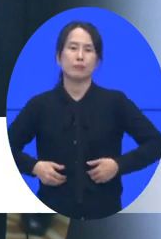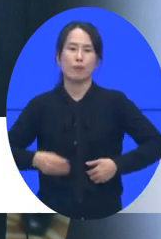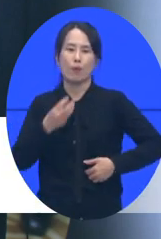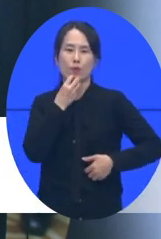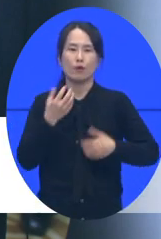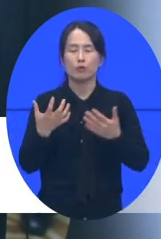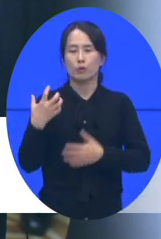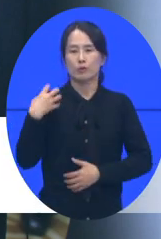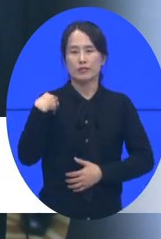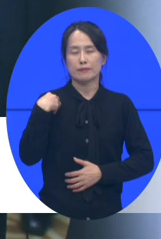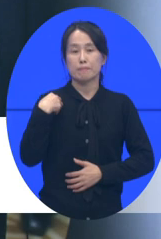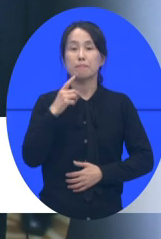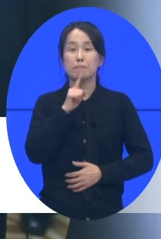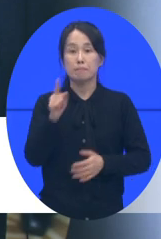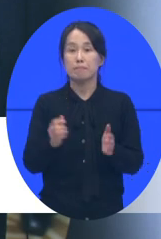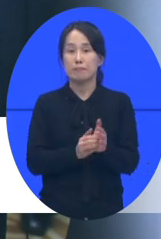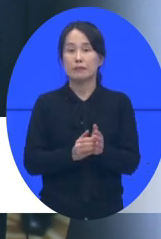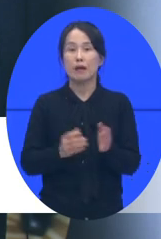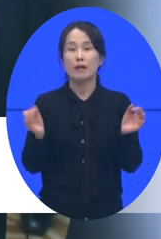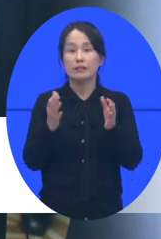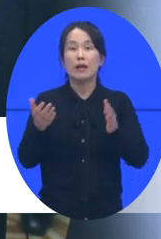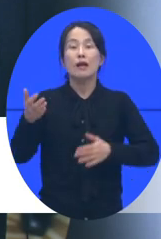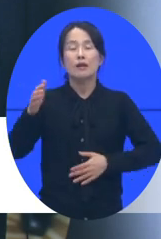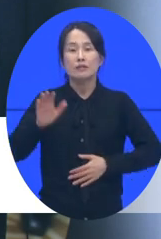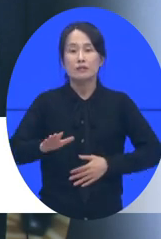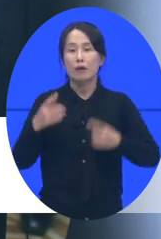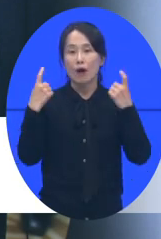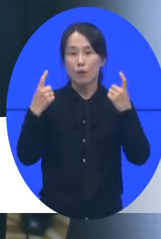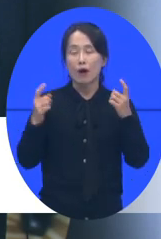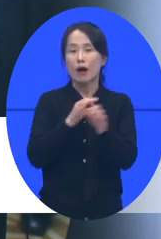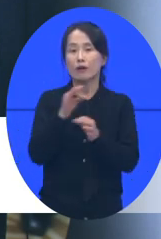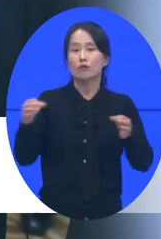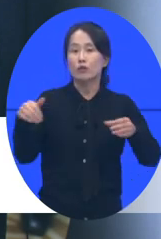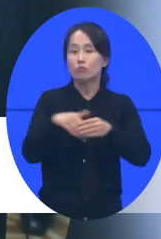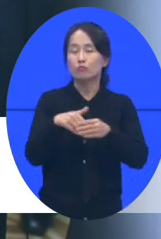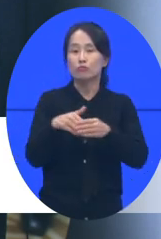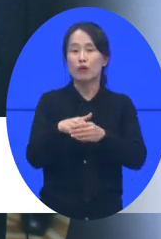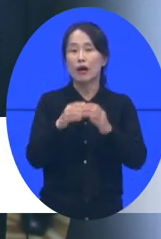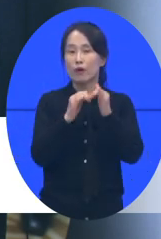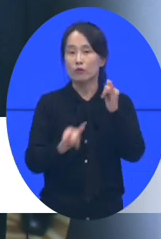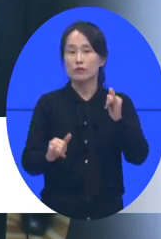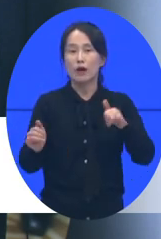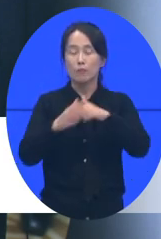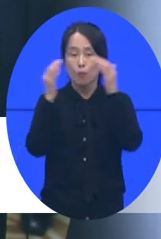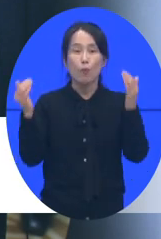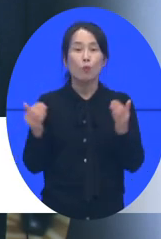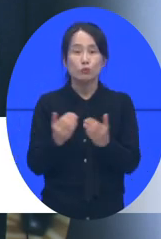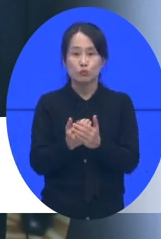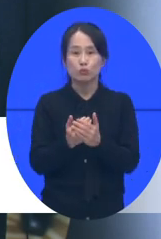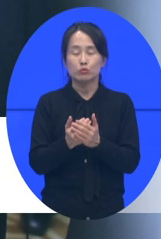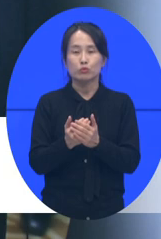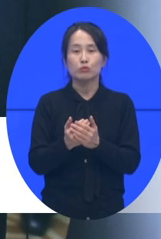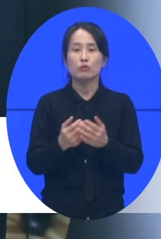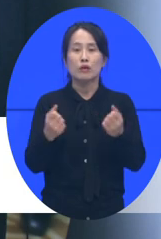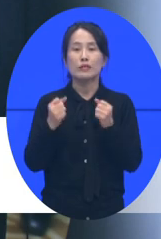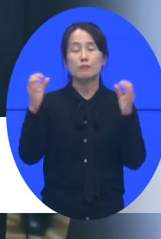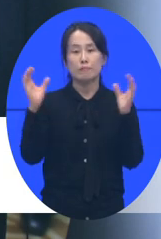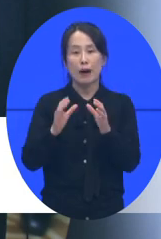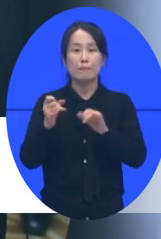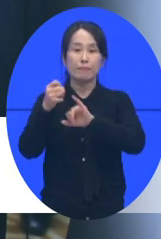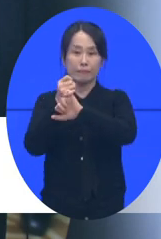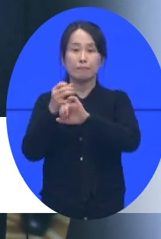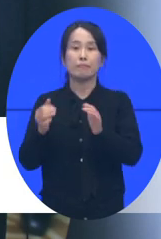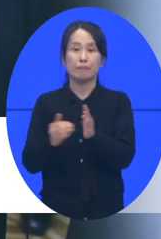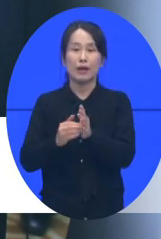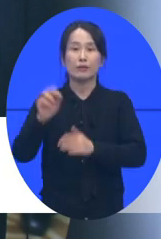경기도의 역할을 강조했는데요. 짧은 시간이지만 관광부터 경제, 문화와 인적 교류까지 실질적인 협력 강화를